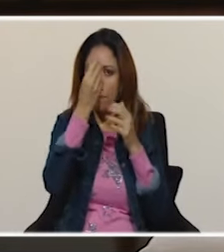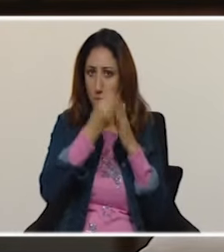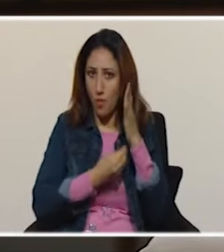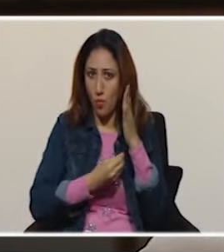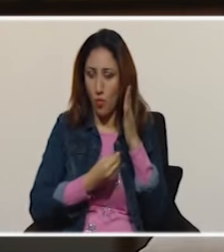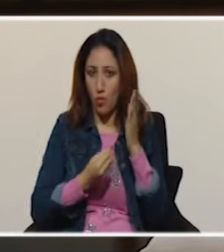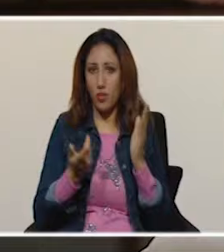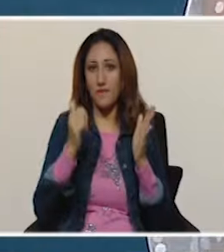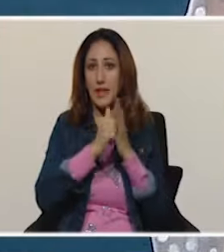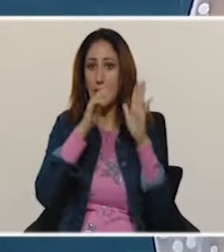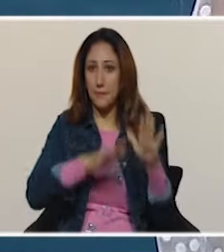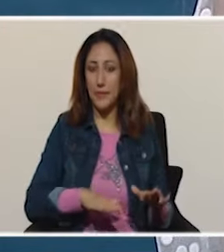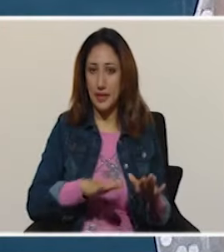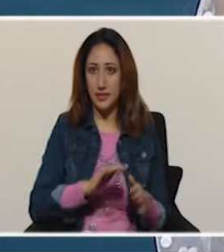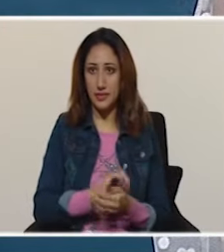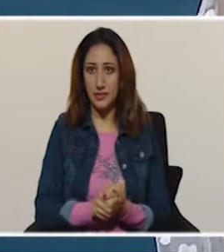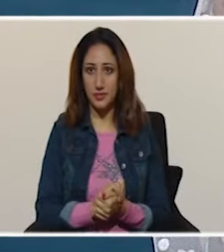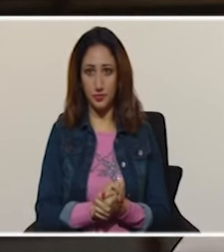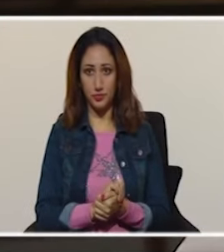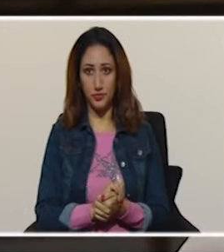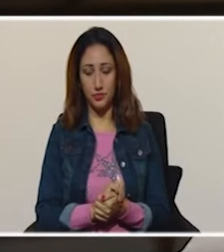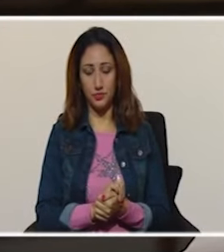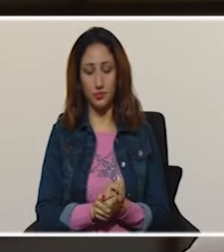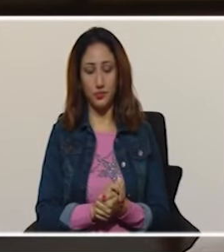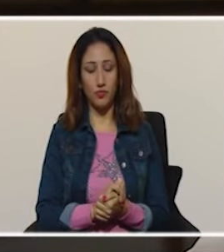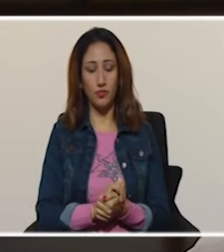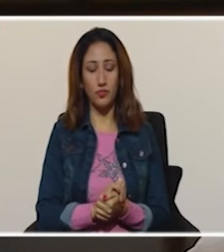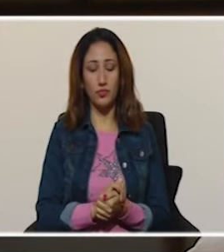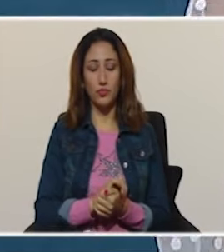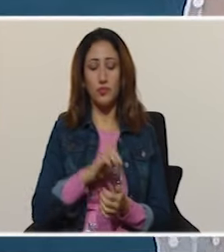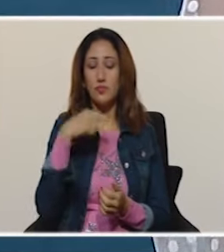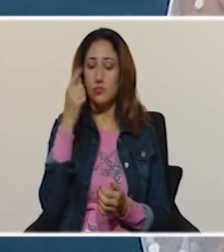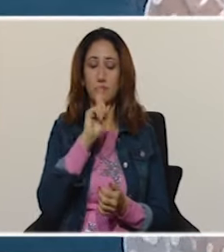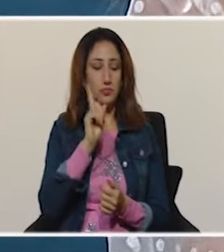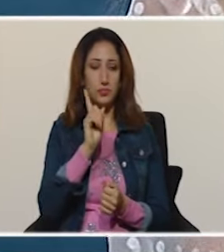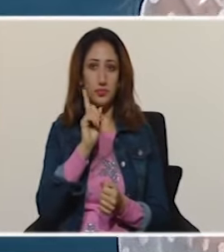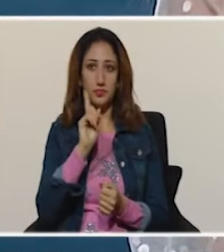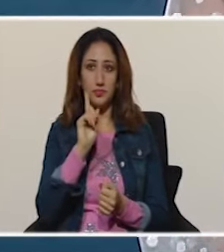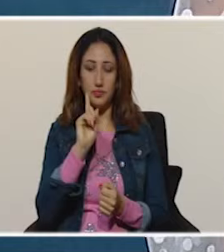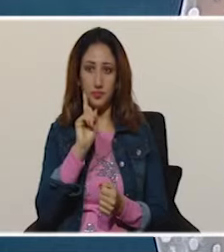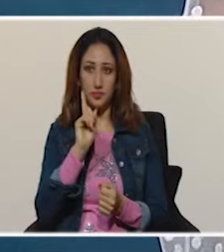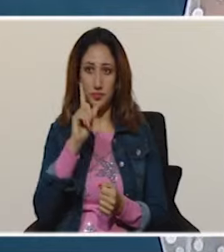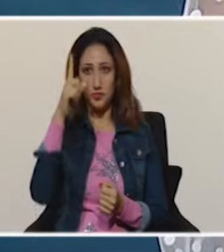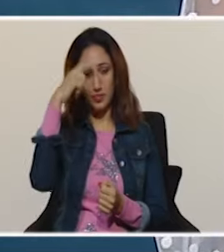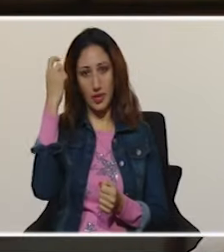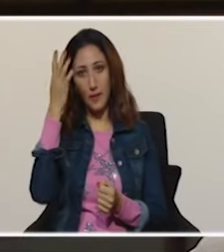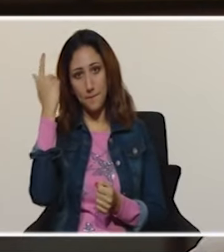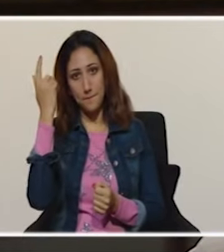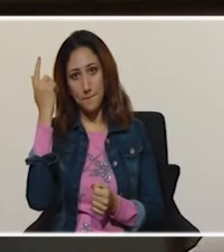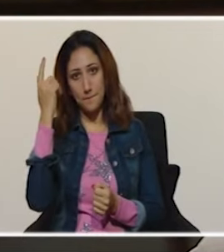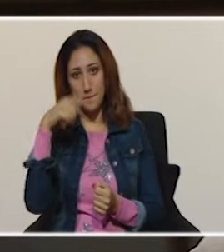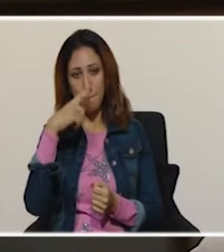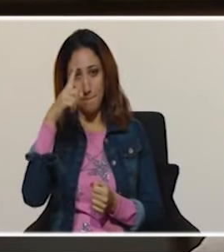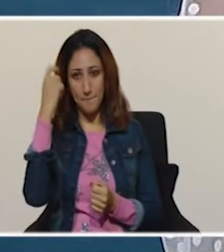ما بيعمل هيك، لا بس انا مثلا بطريقه لطيفه هيدا بيعمل حاجه من الحاجات دي؟ لا خالص خالص، بس موضوع مثلا مبدا انه ما فيش شكم